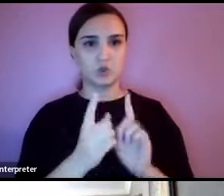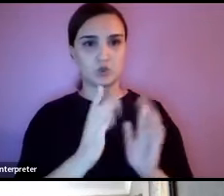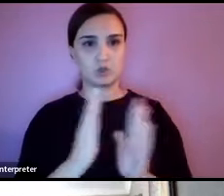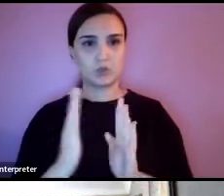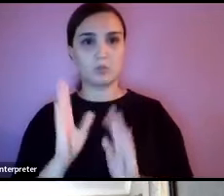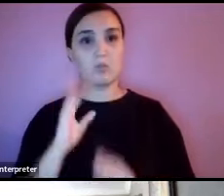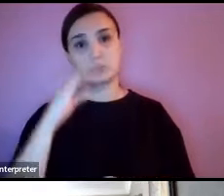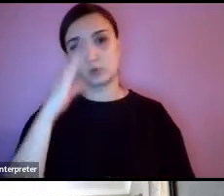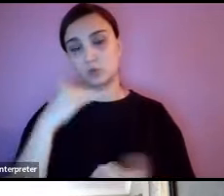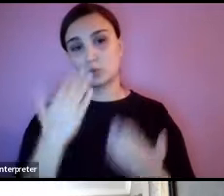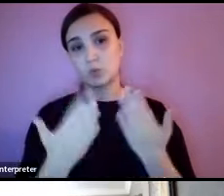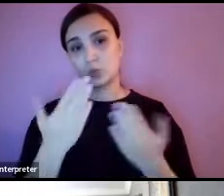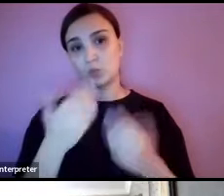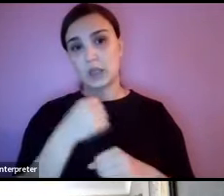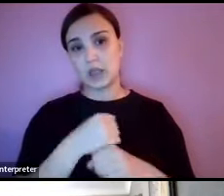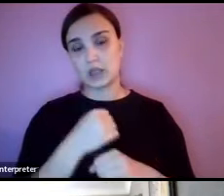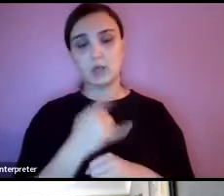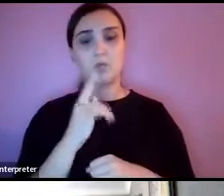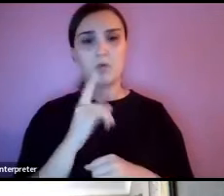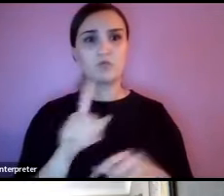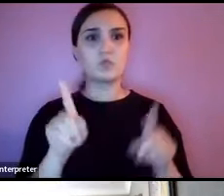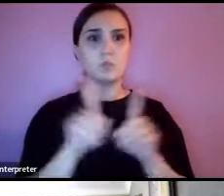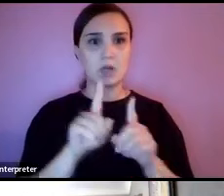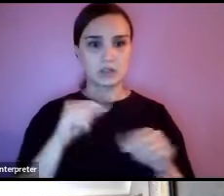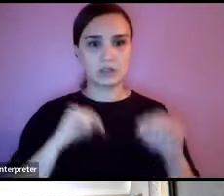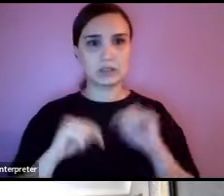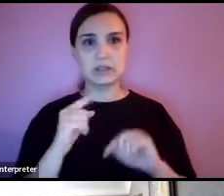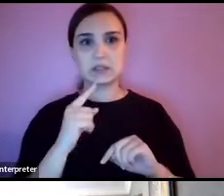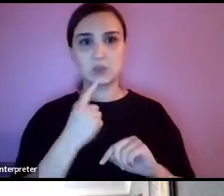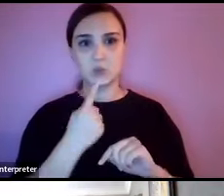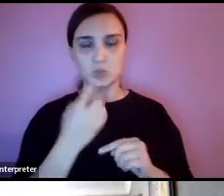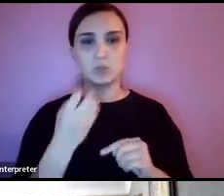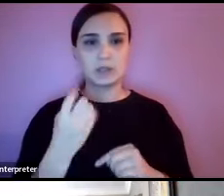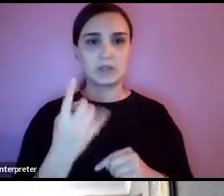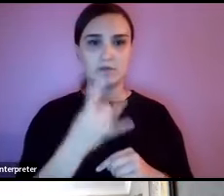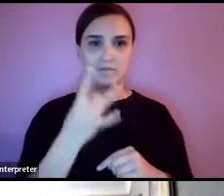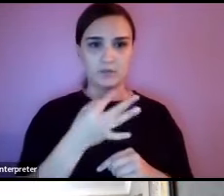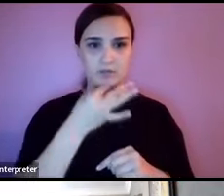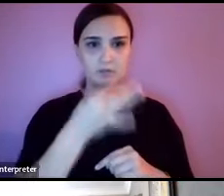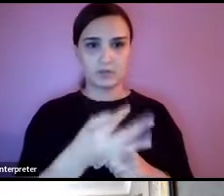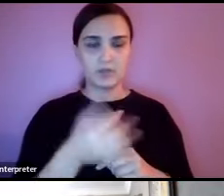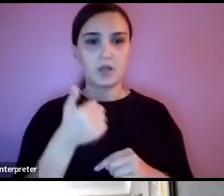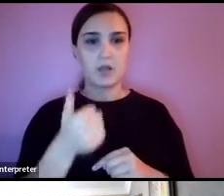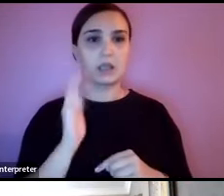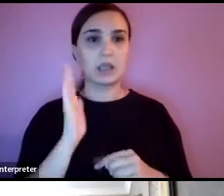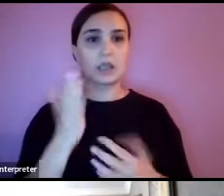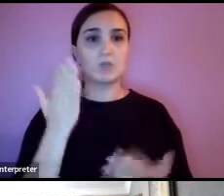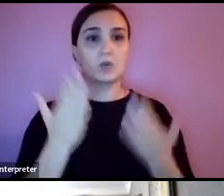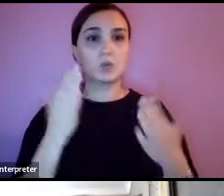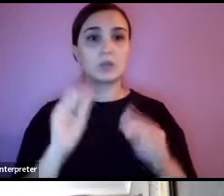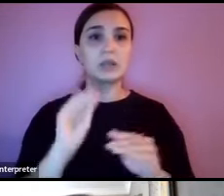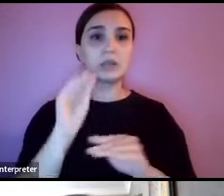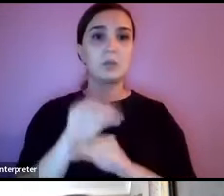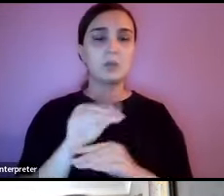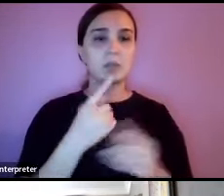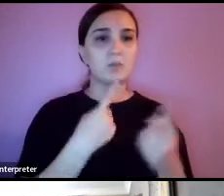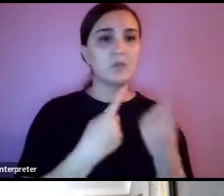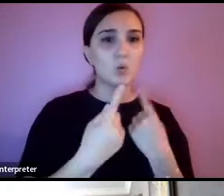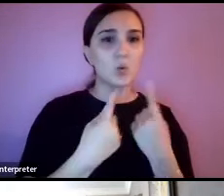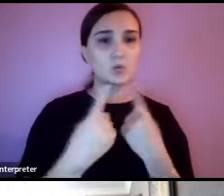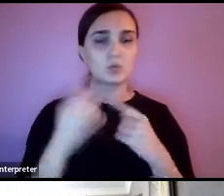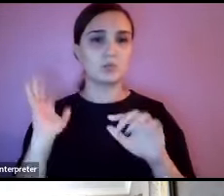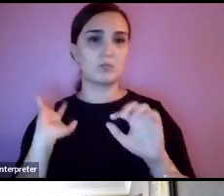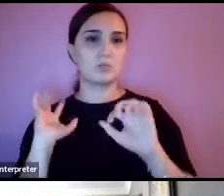მაინც აღენიშნება სირთულეები, კიდევ ერთხელ შეგახსენებთ, რომ მაშინ კარგი იქნება თუ დამატებითი კონსულტაციისთვის ან